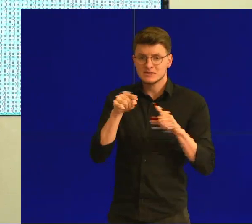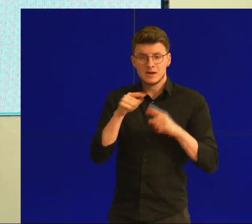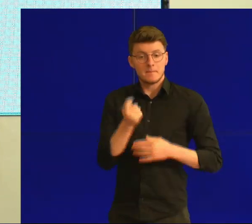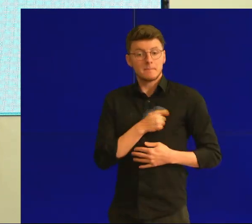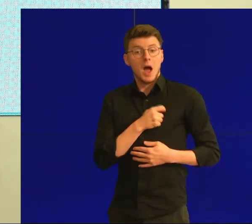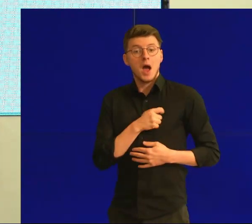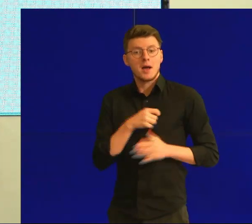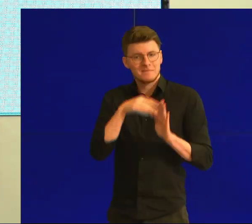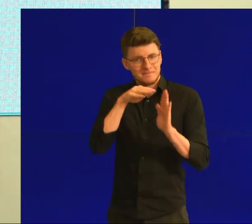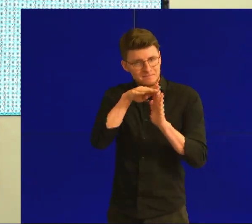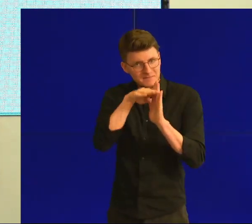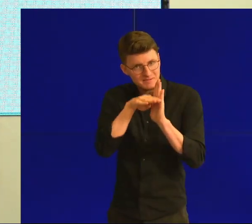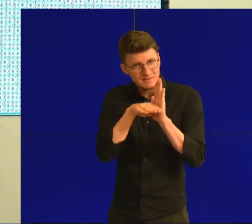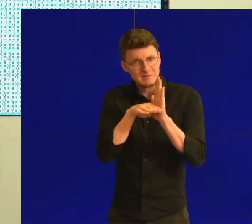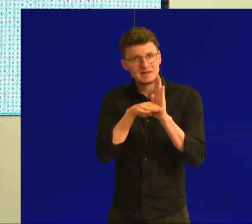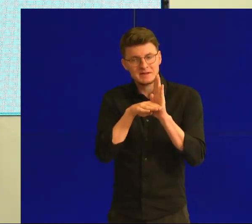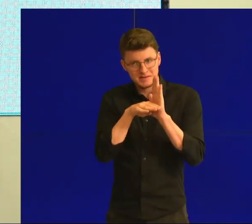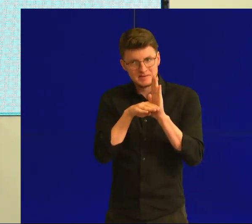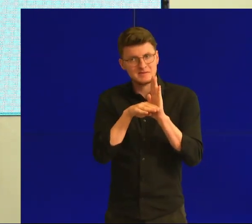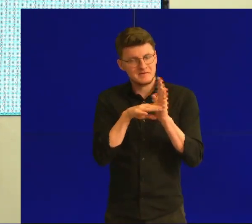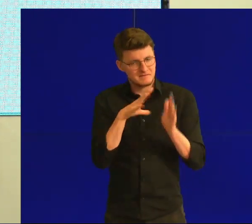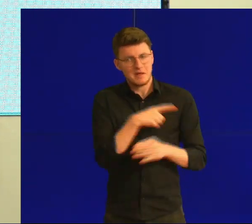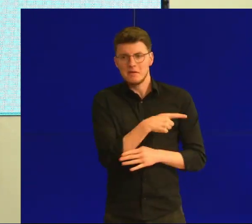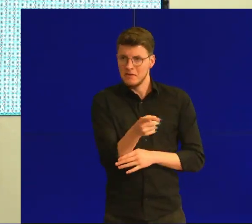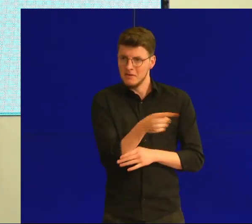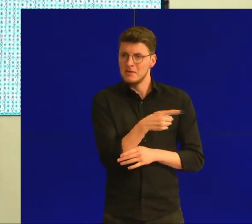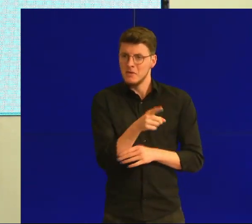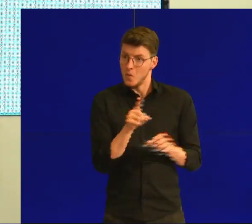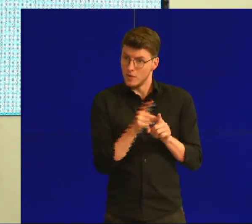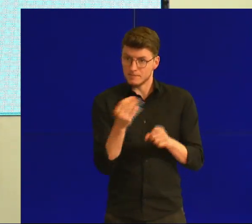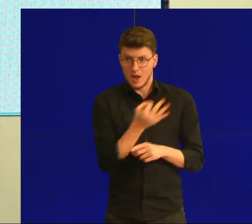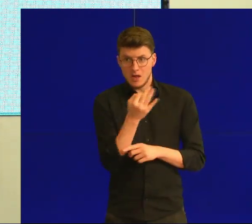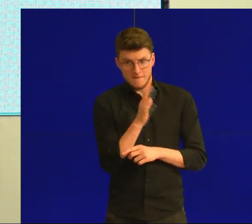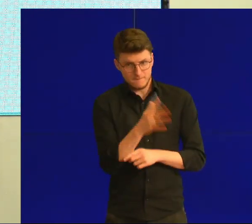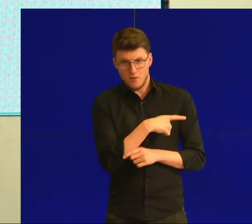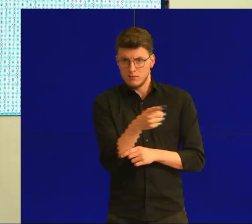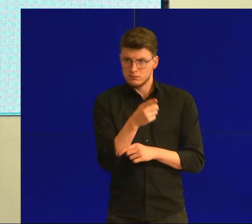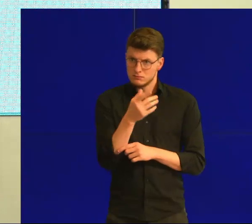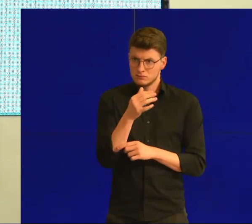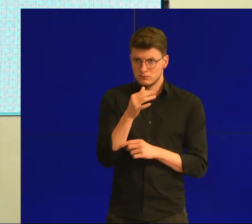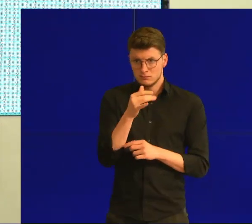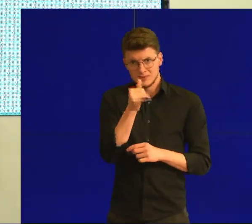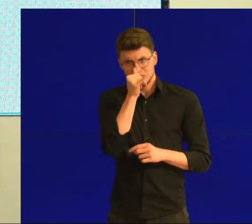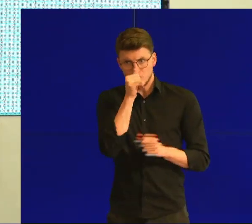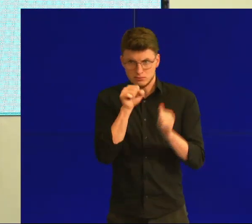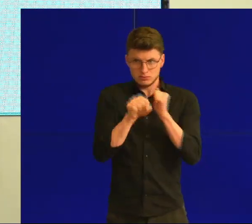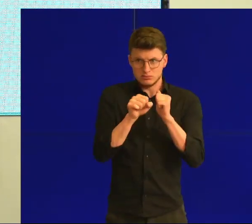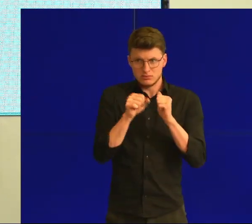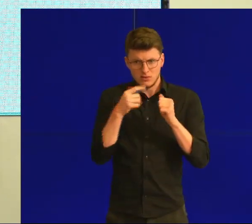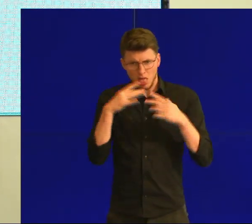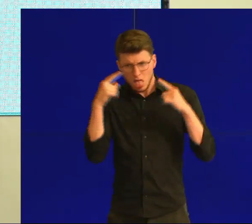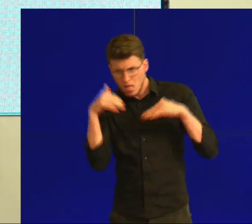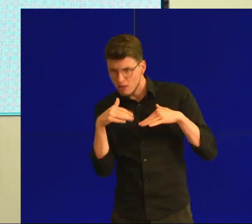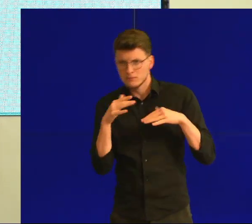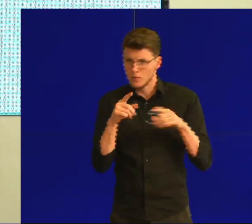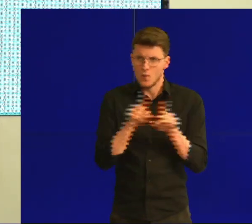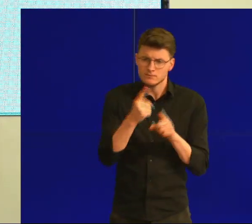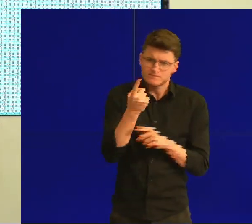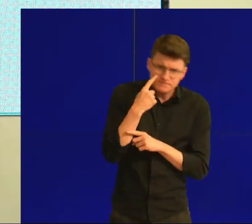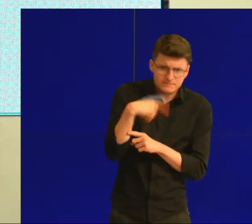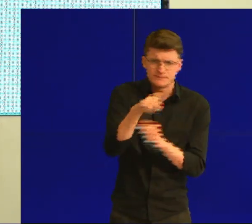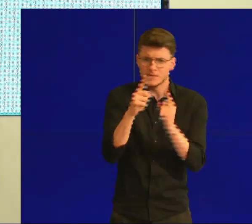forts comme le tout constitue un macaron stern contacté sait quels